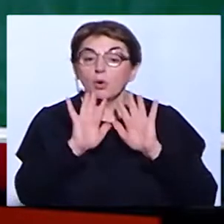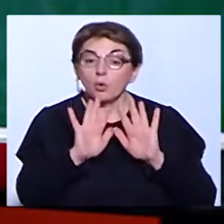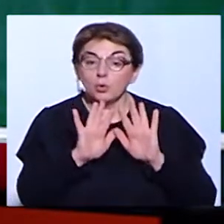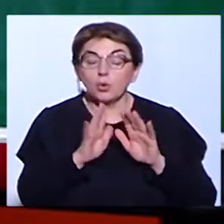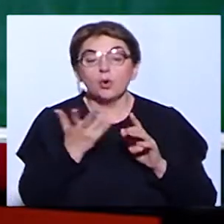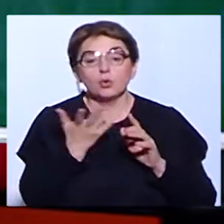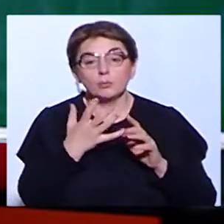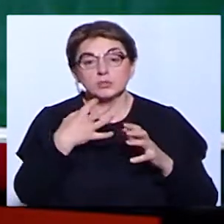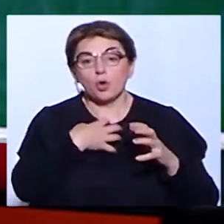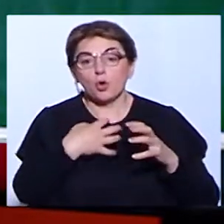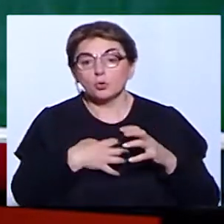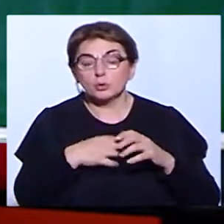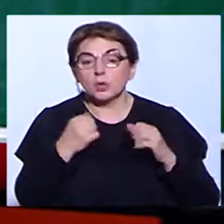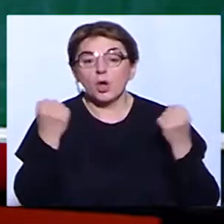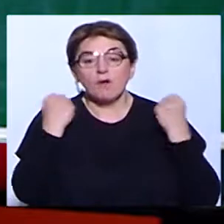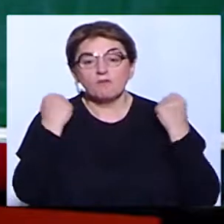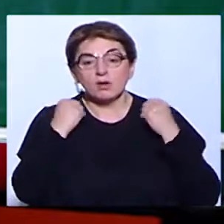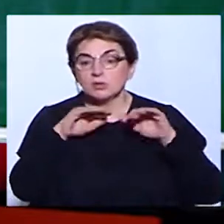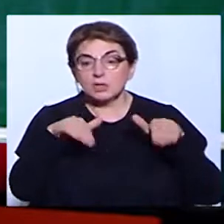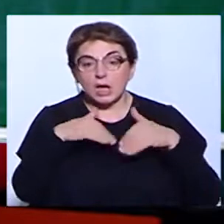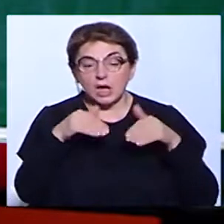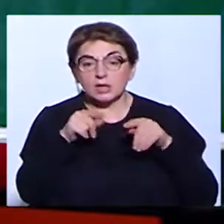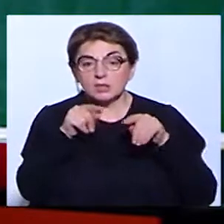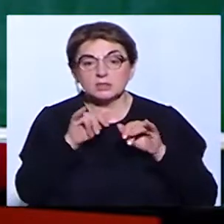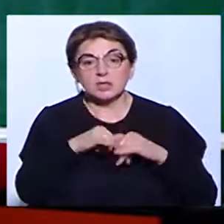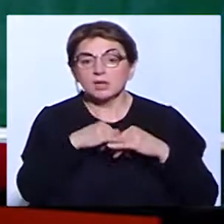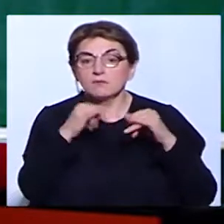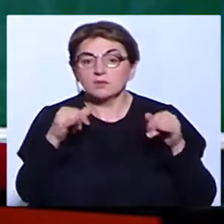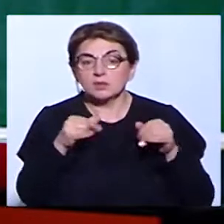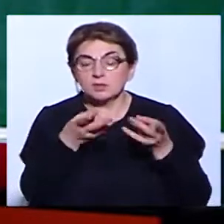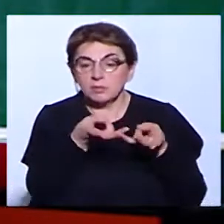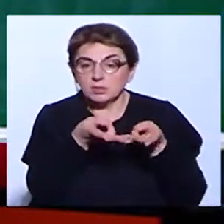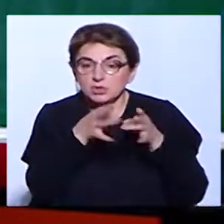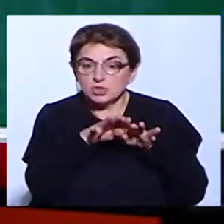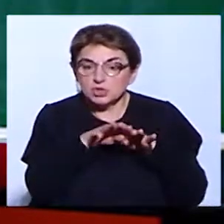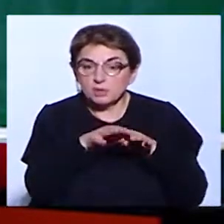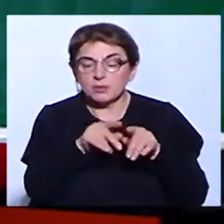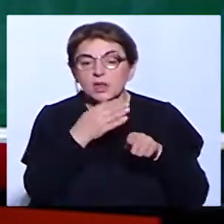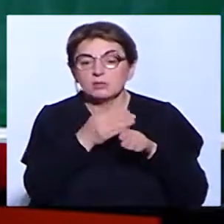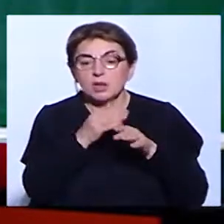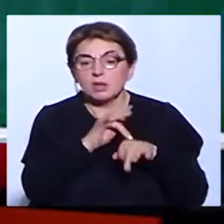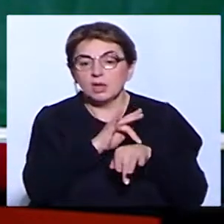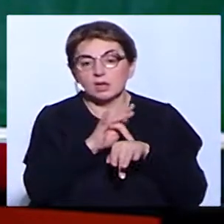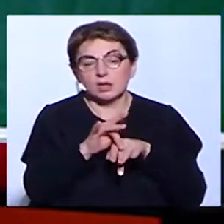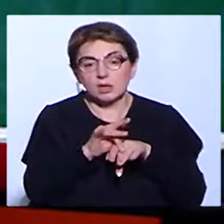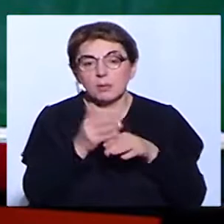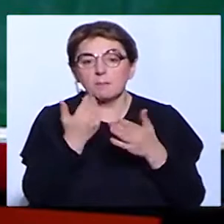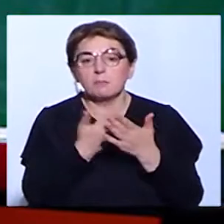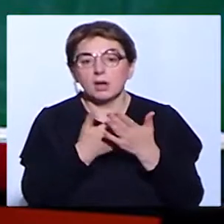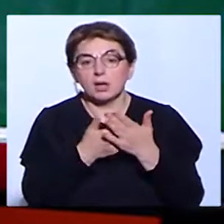ორგანო, რომელსაც ორგანიზმი არ ავარჯიშებს, ხრება და კნინდება და ხრება.